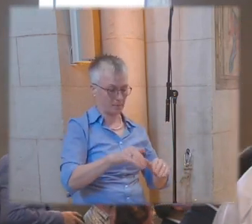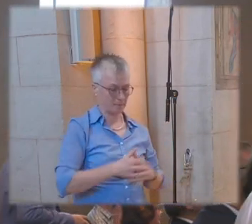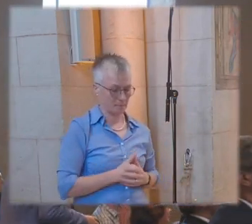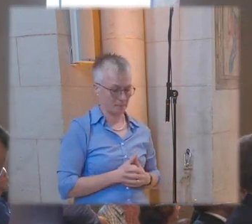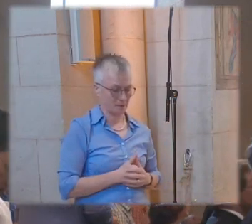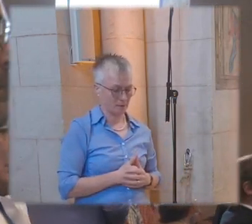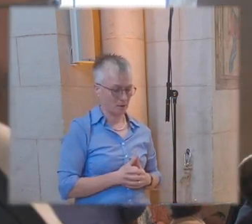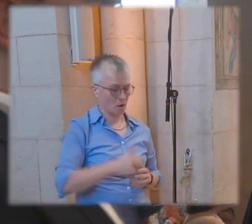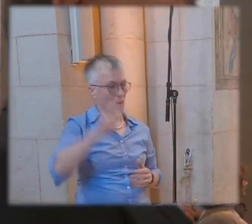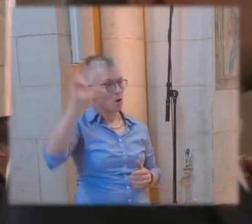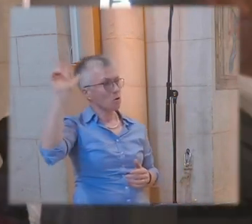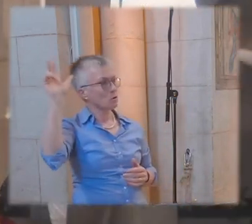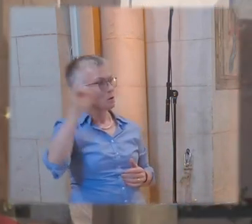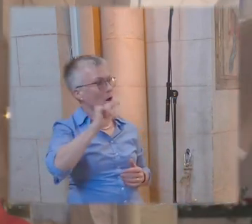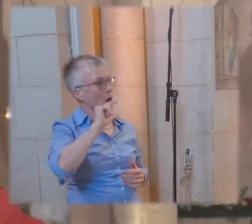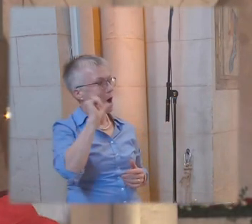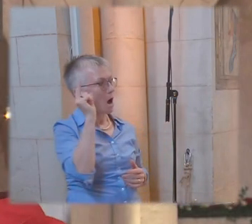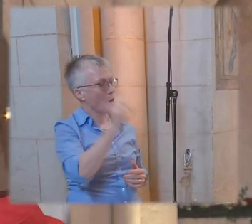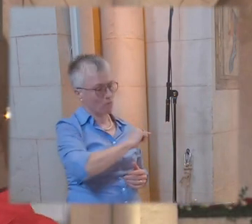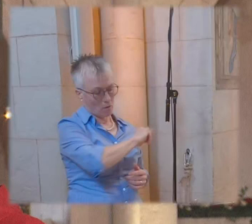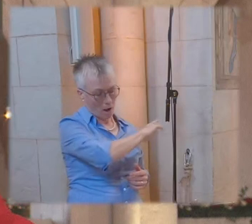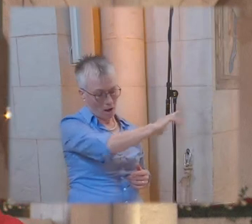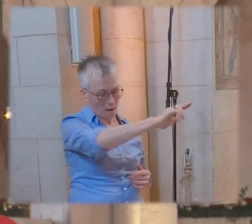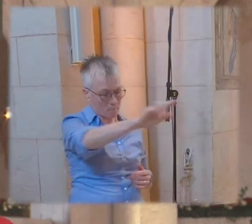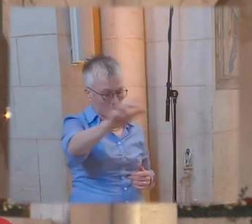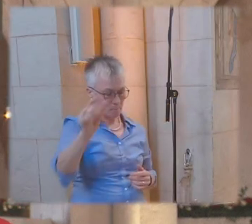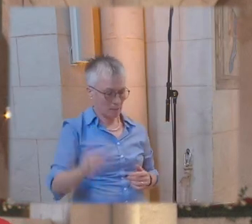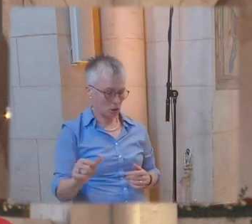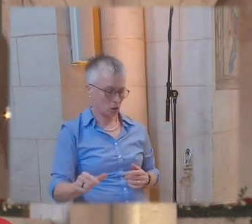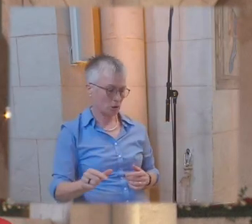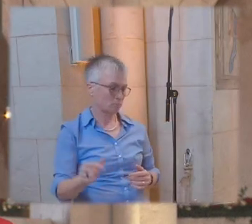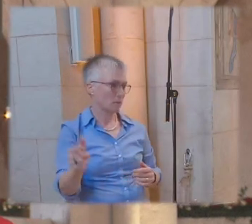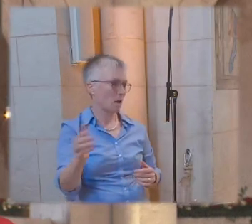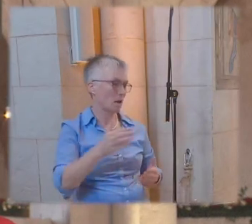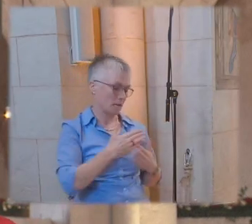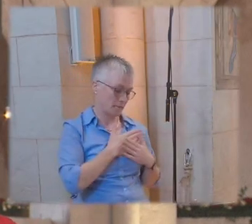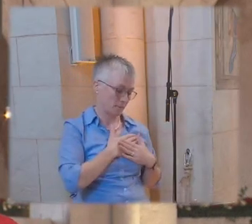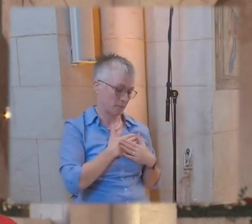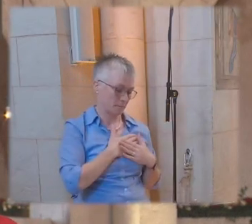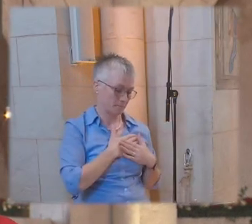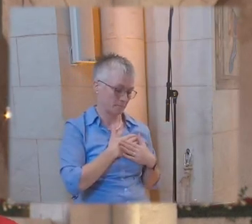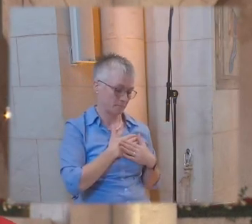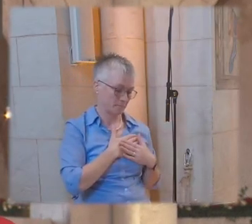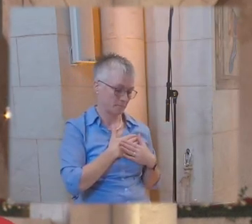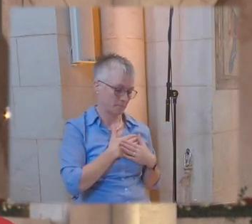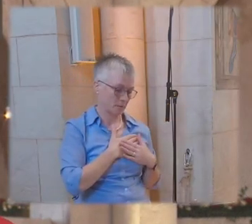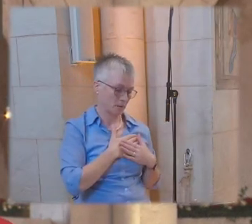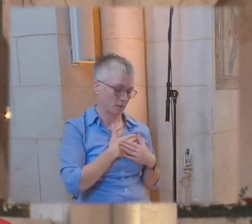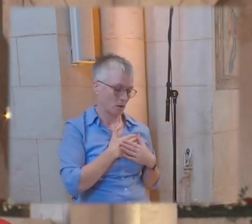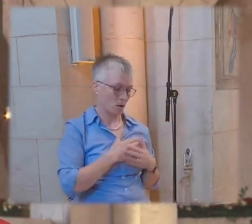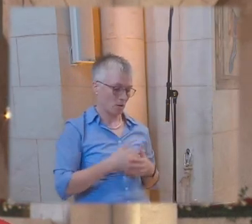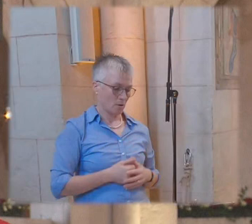erhöht werden, damit jeder, der an ihn glaubt, in ihm das ewige Leben